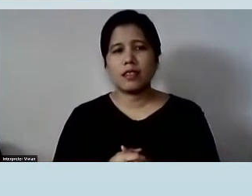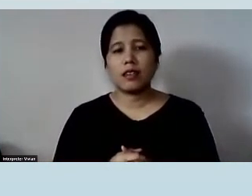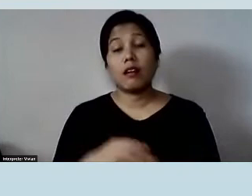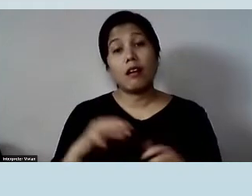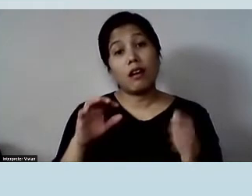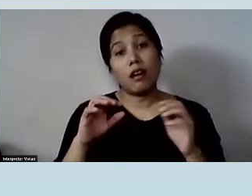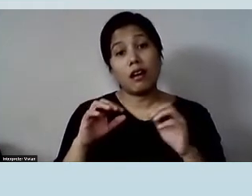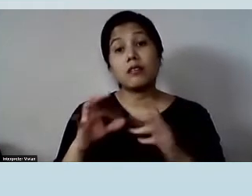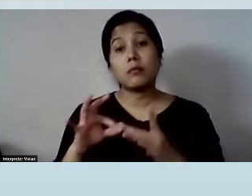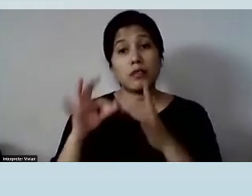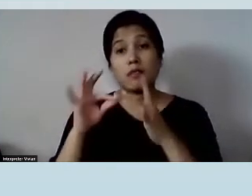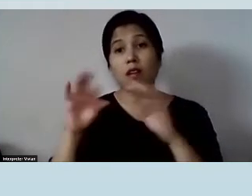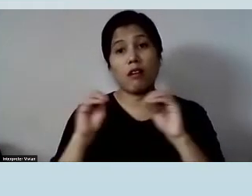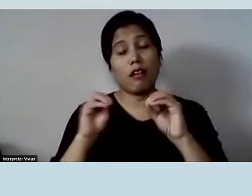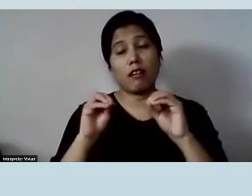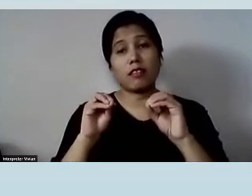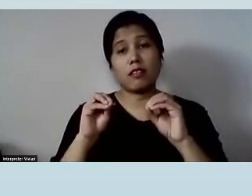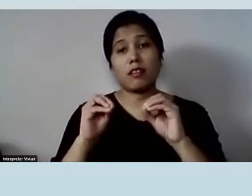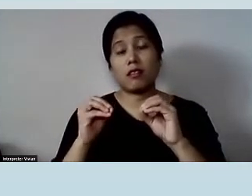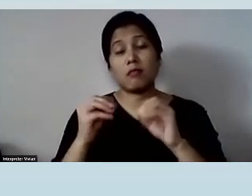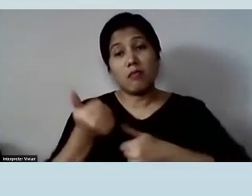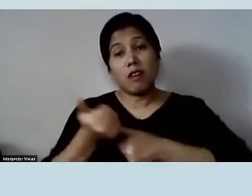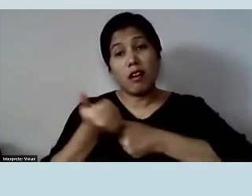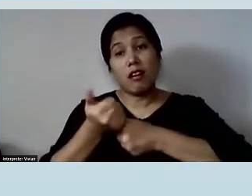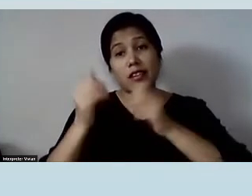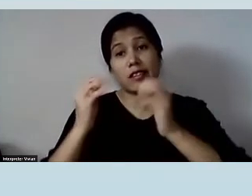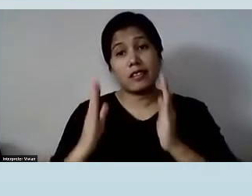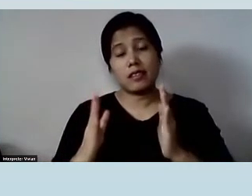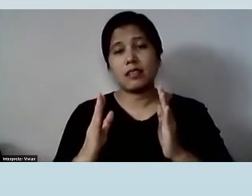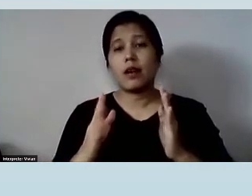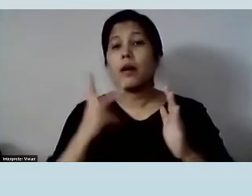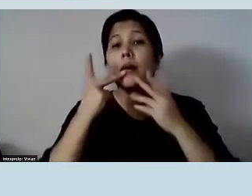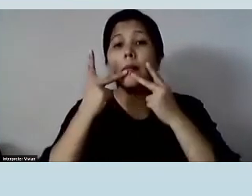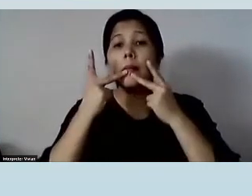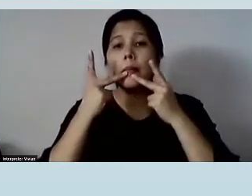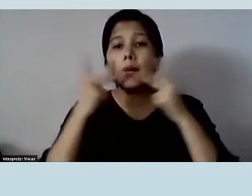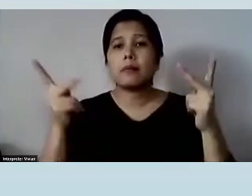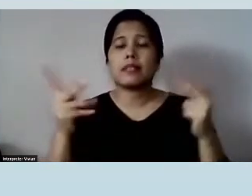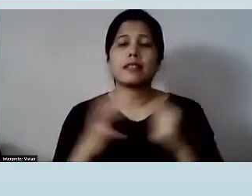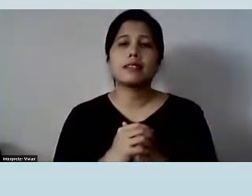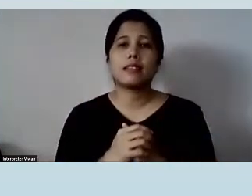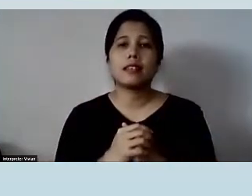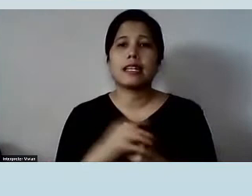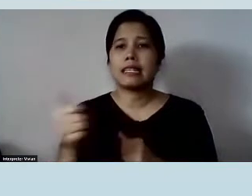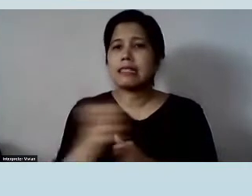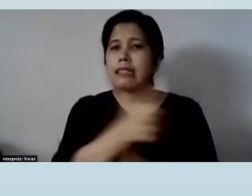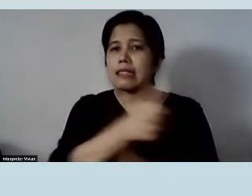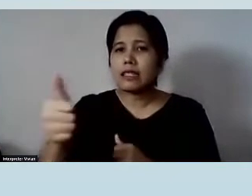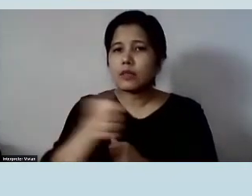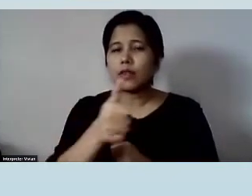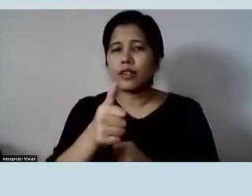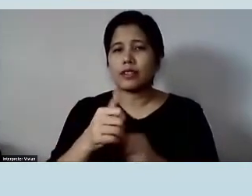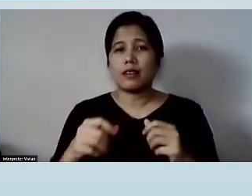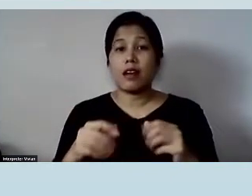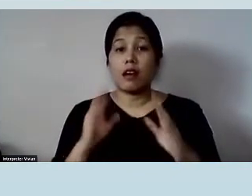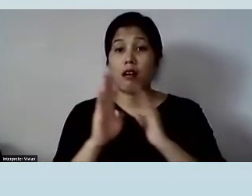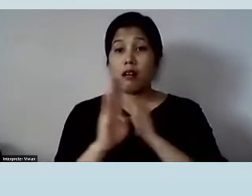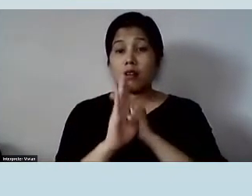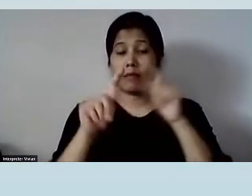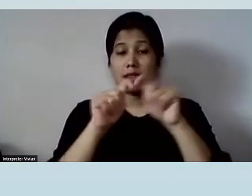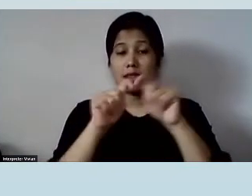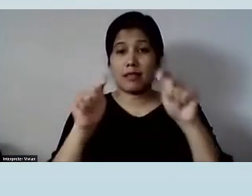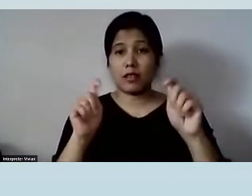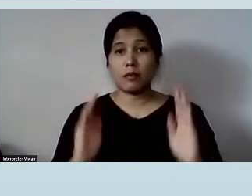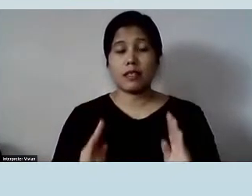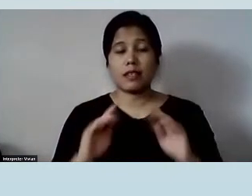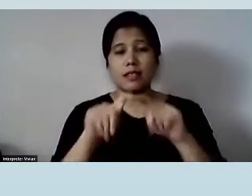assistant, personal assistant. And then yung mga public transport terminals nila, yung bus terminals natin dito